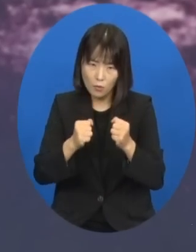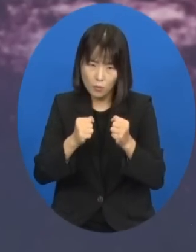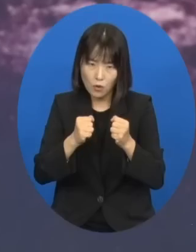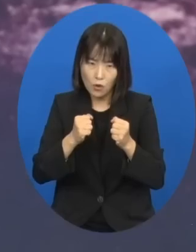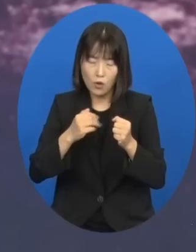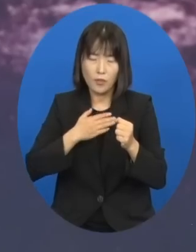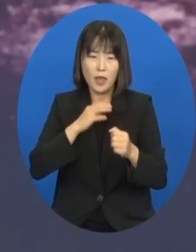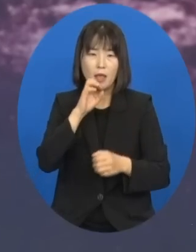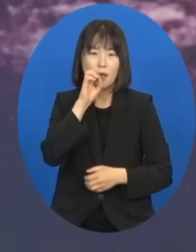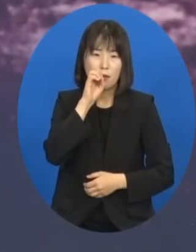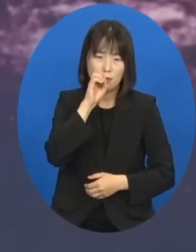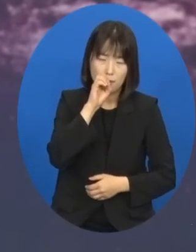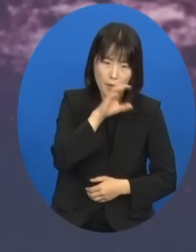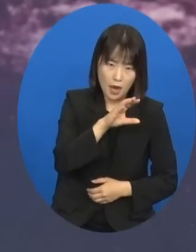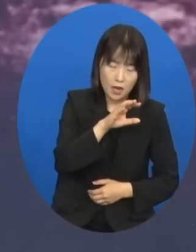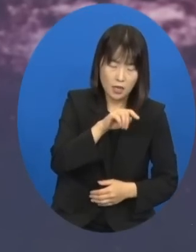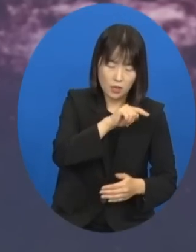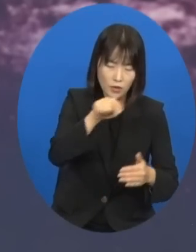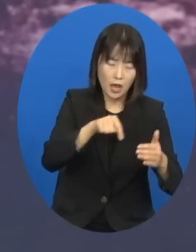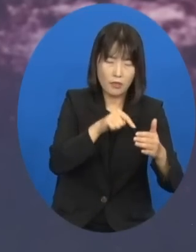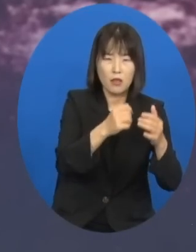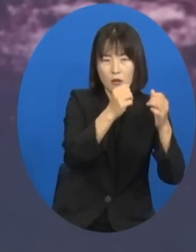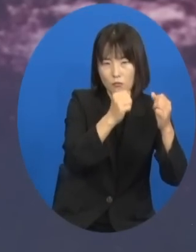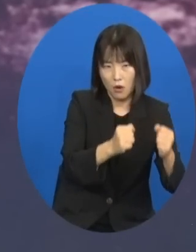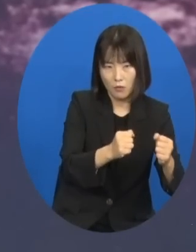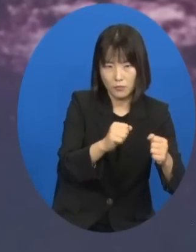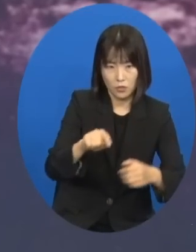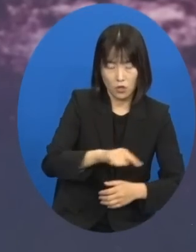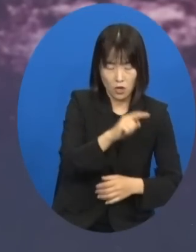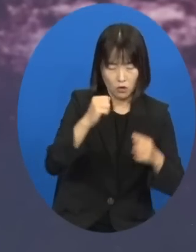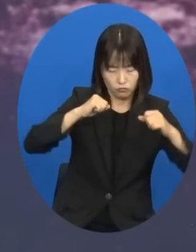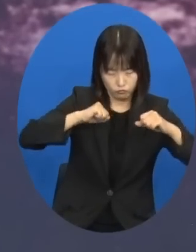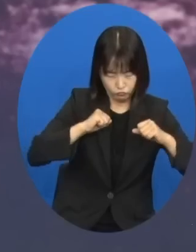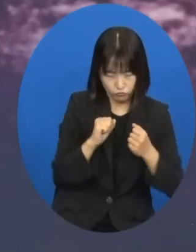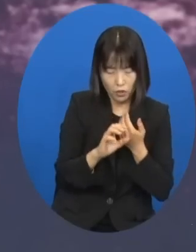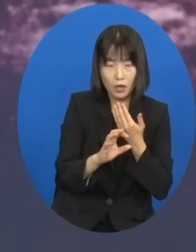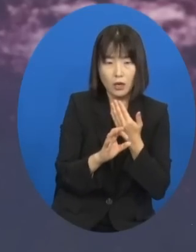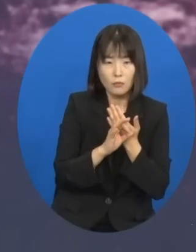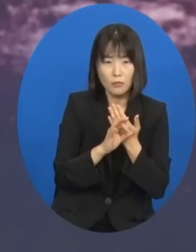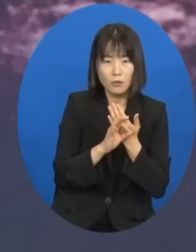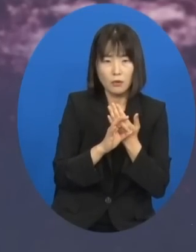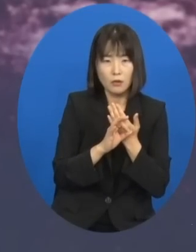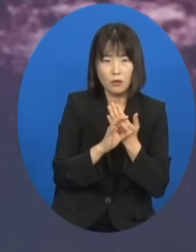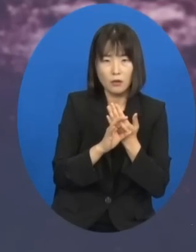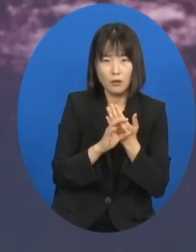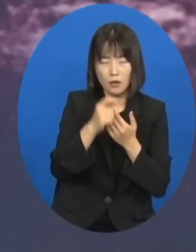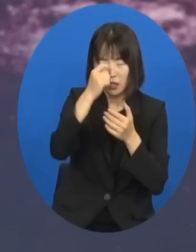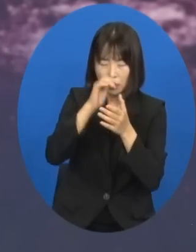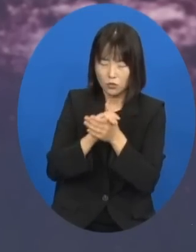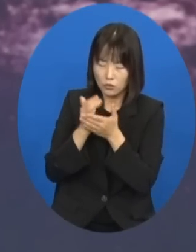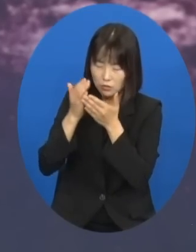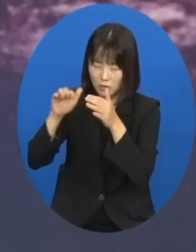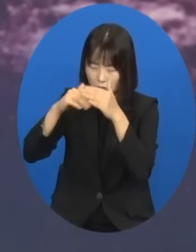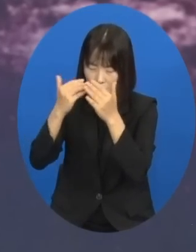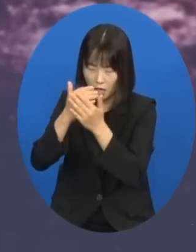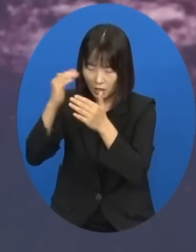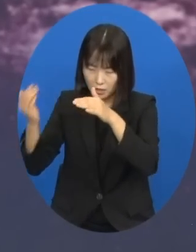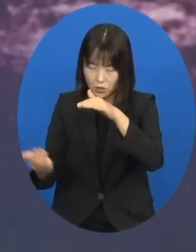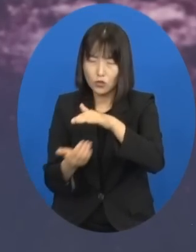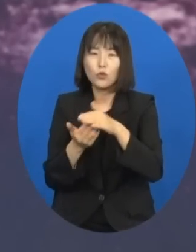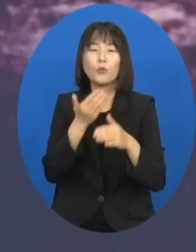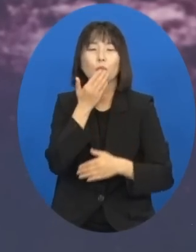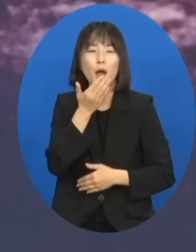머물러서 너희가 순종만 하면 너희가 무엇을 구하든지 다 그대로 이루어질 거야. 내 것이 너희